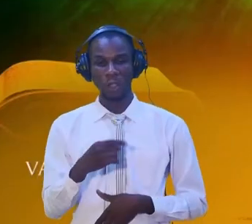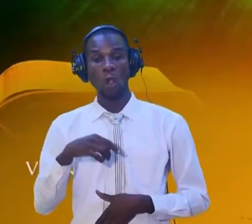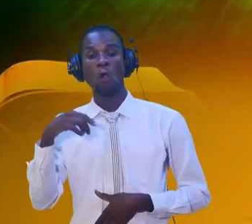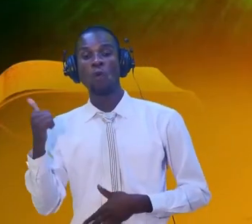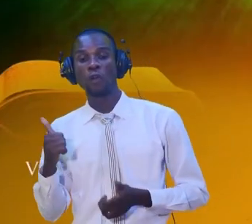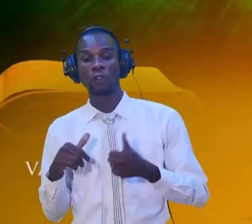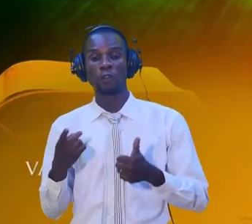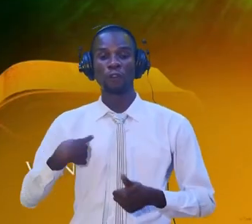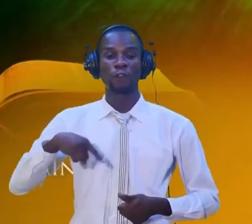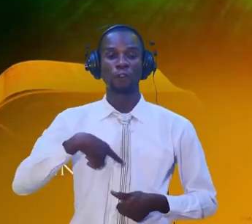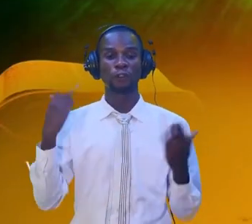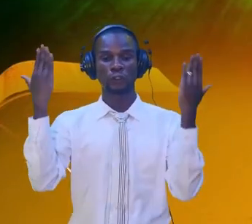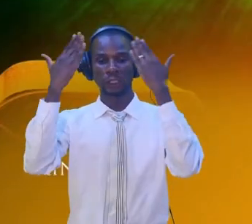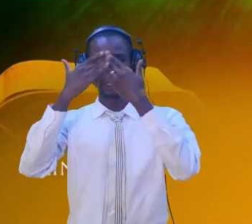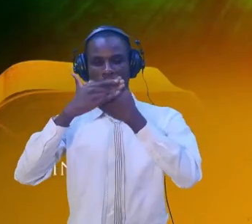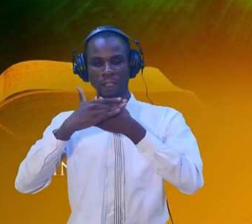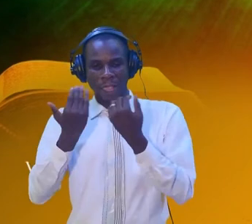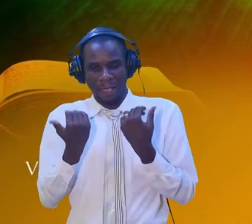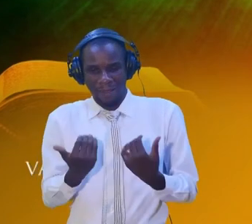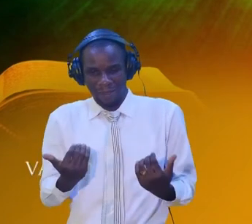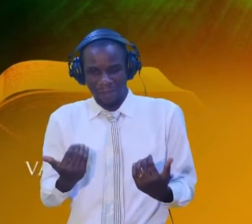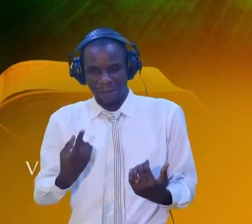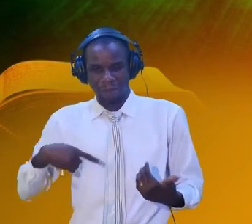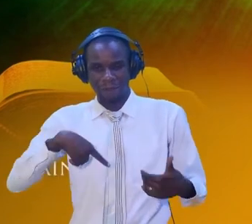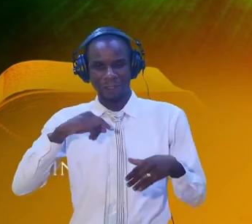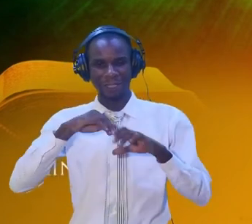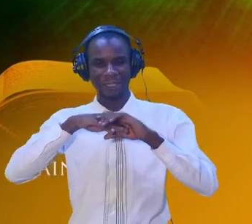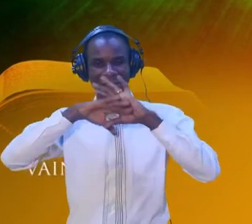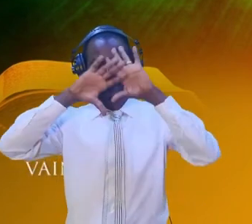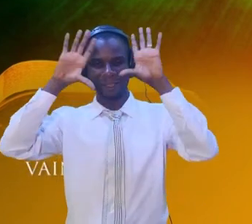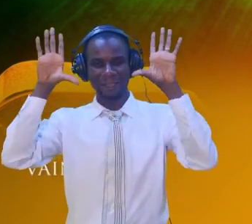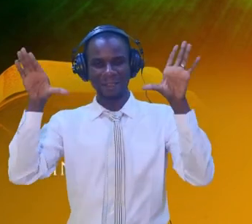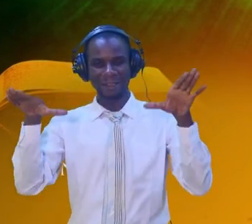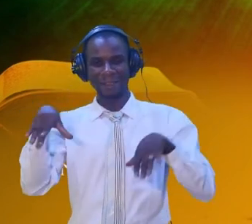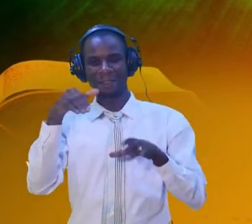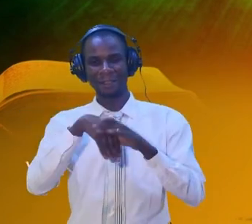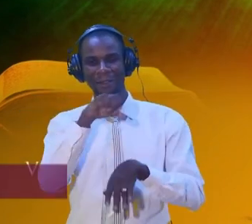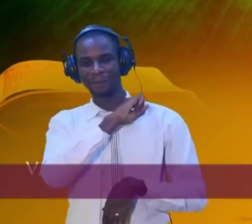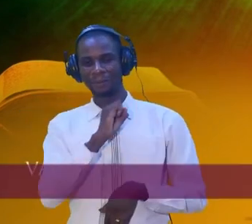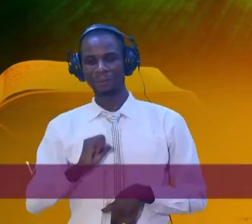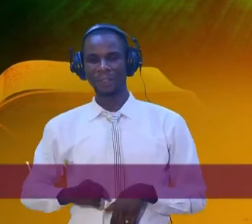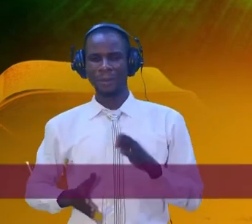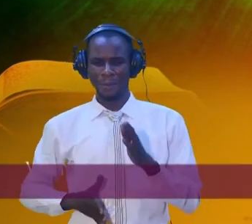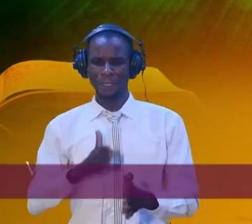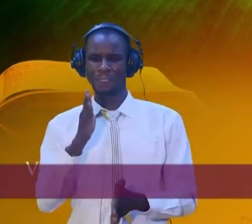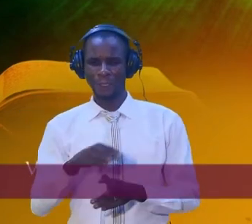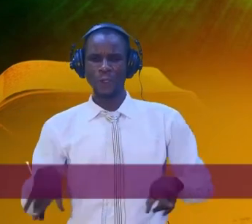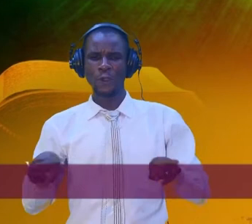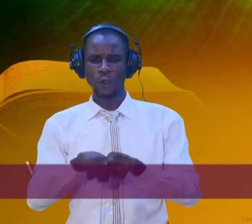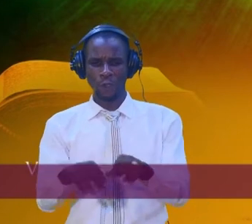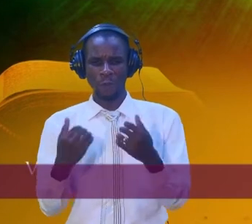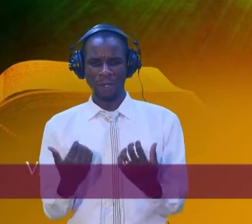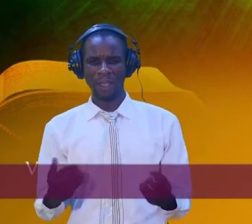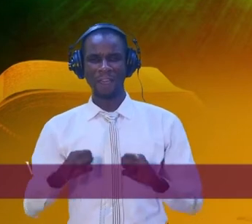Efeso 5 fungu la 8, zamani ninyi mulikuwa giza, bali sasa mmekuwa nuru katika